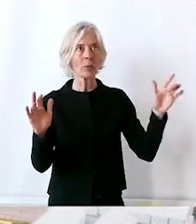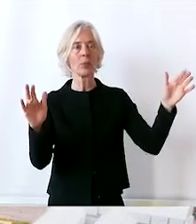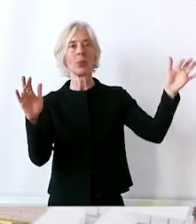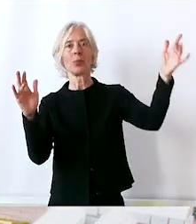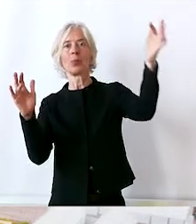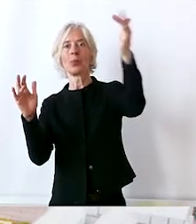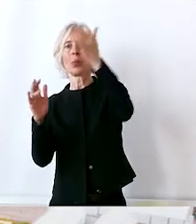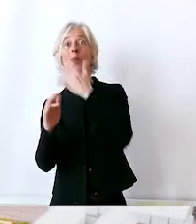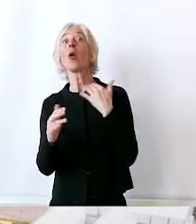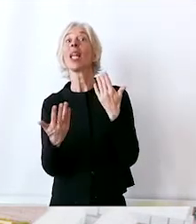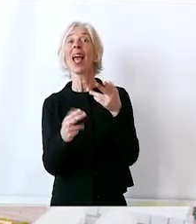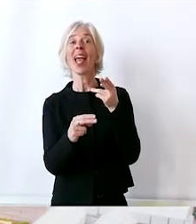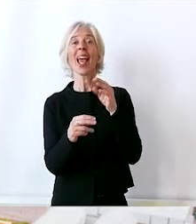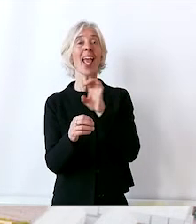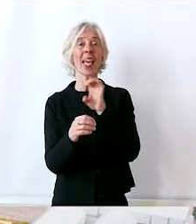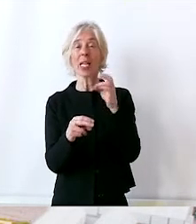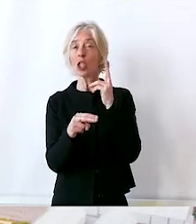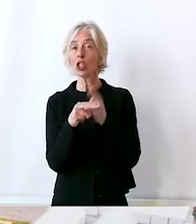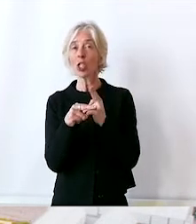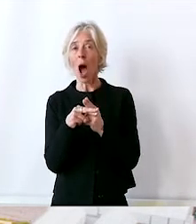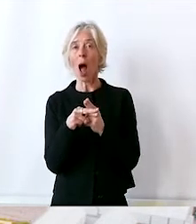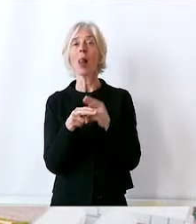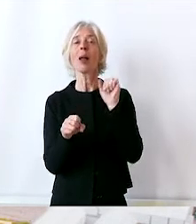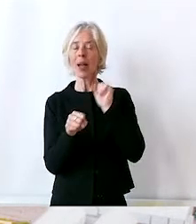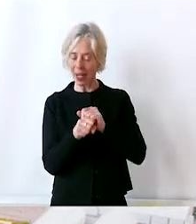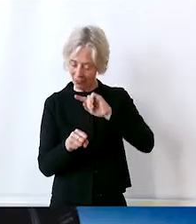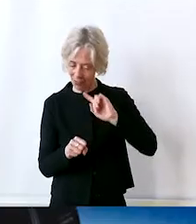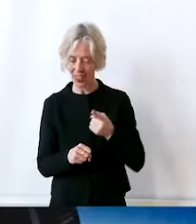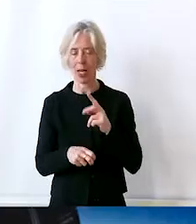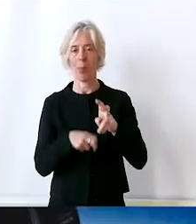kann man wiederverwenden.